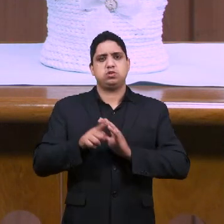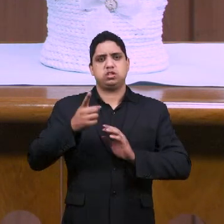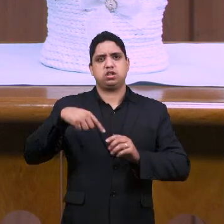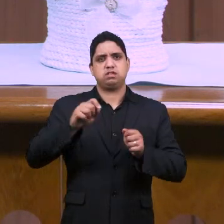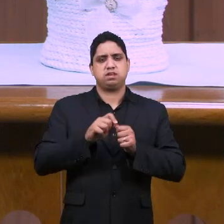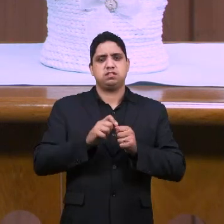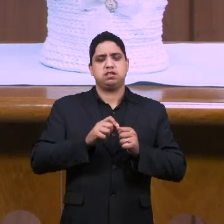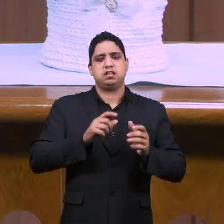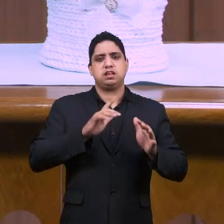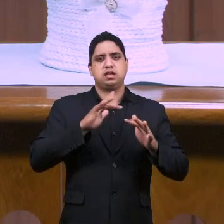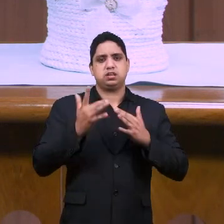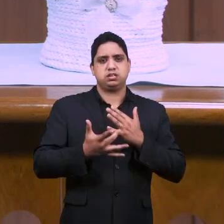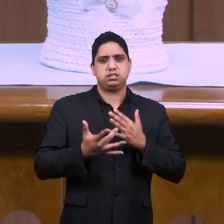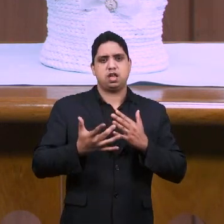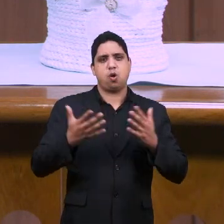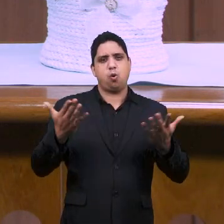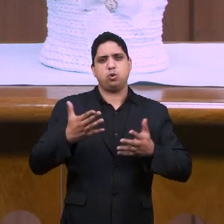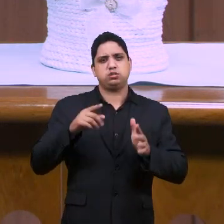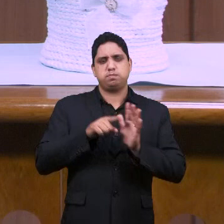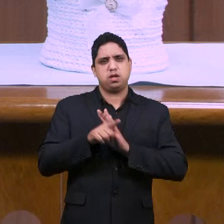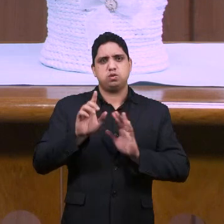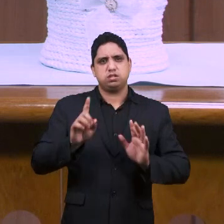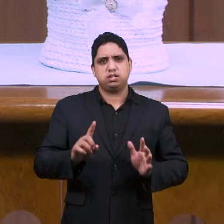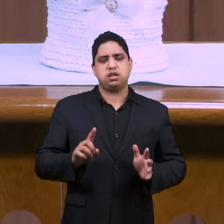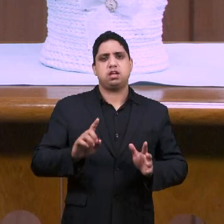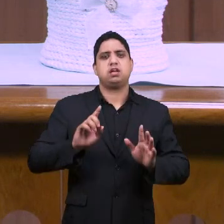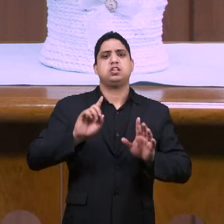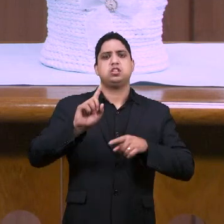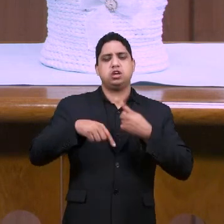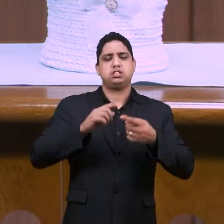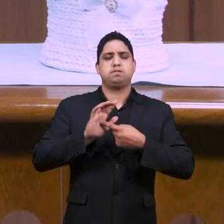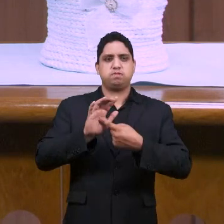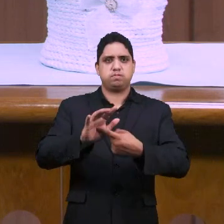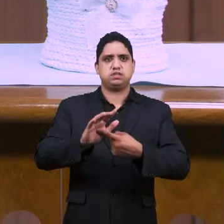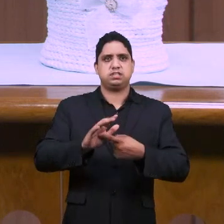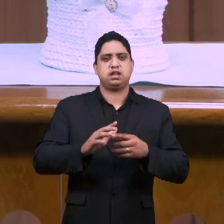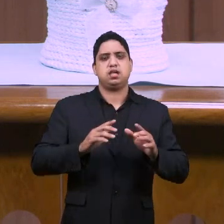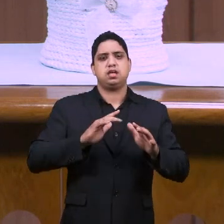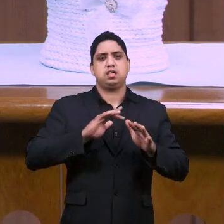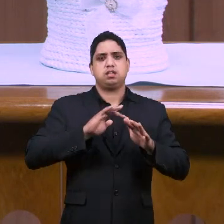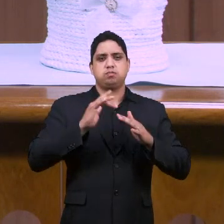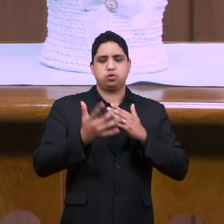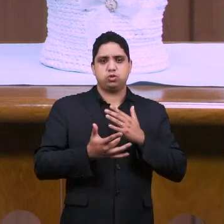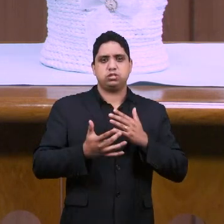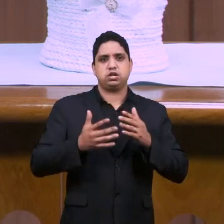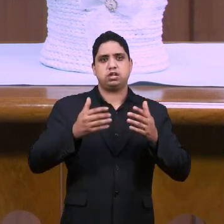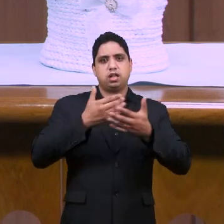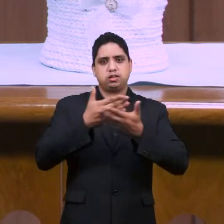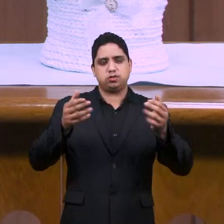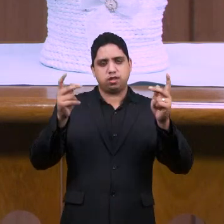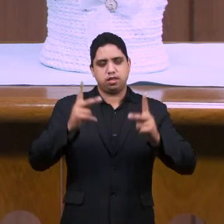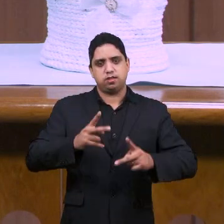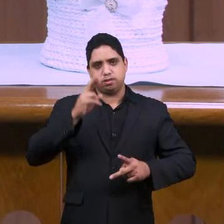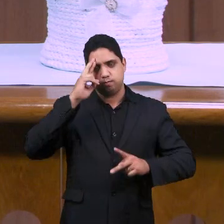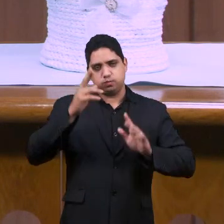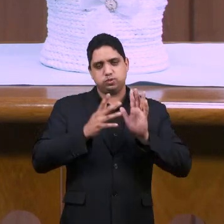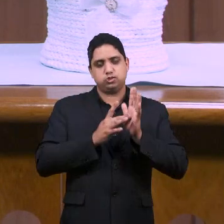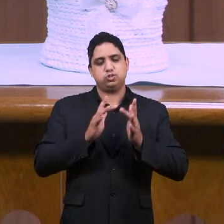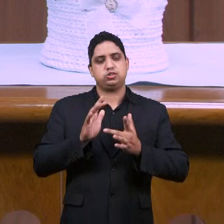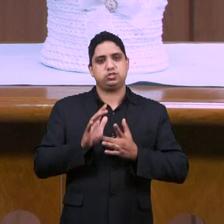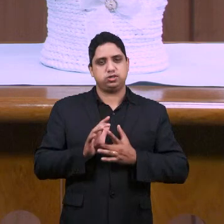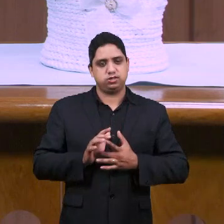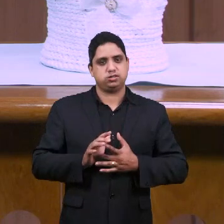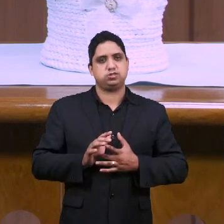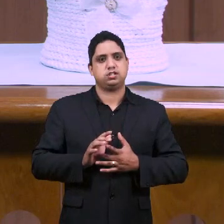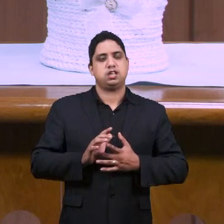réseaux sociaux à cause du temps, mais donc, nous n'allons pas poser les questions maintenant, nous allons les publier à travers les réseaux sociaux à cause du